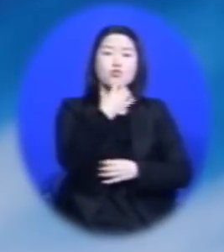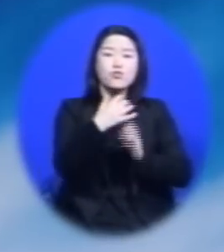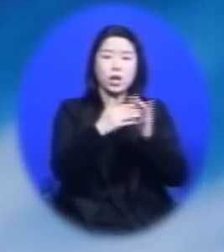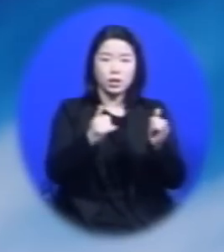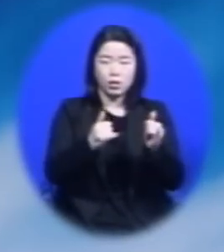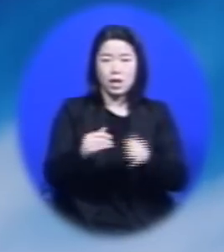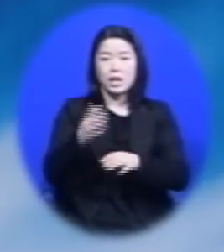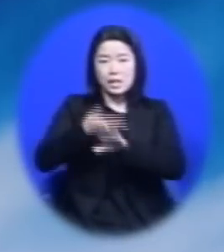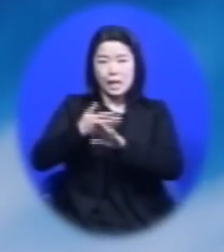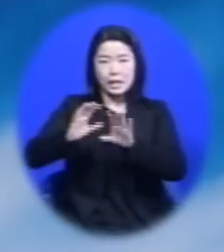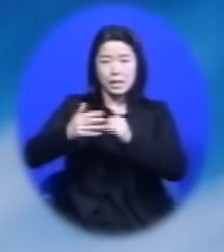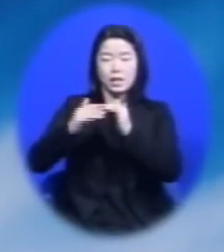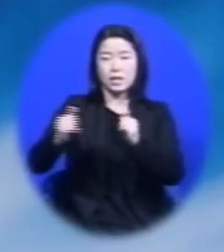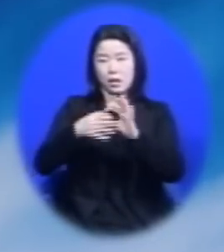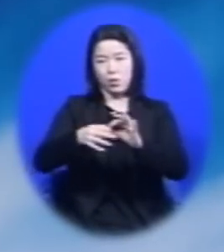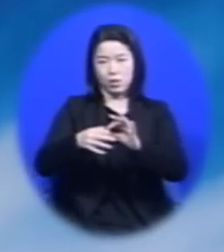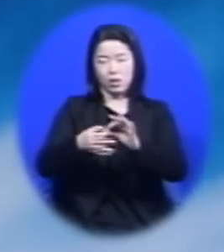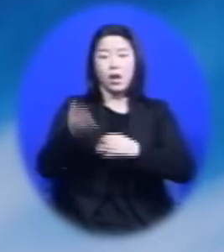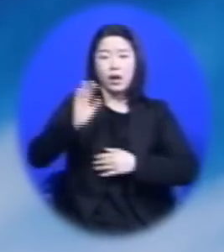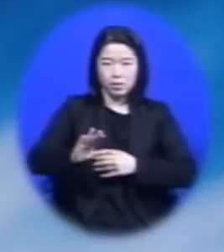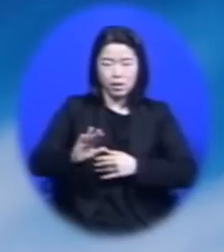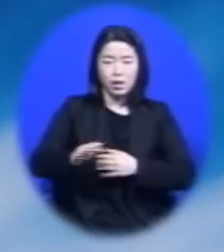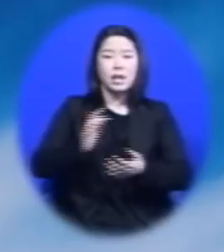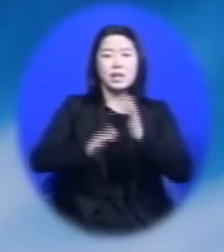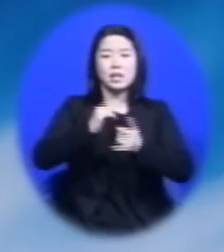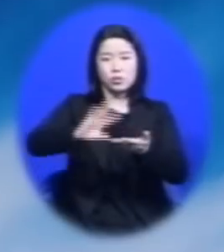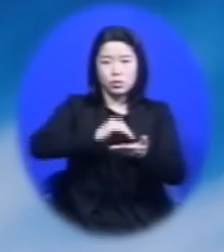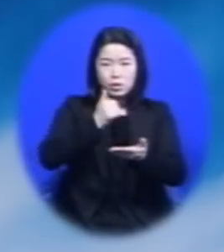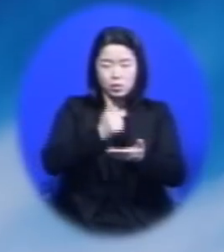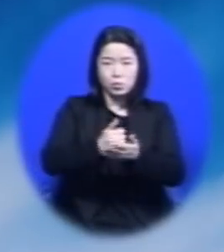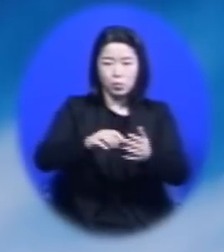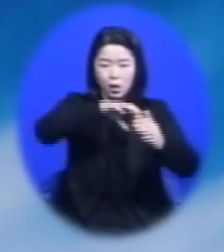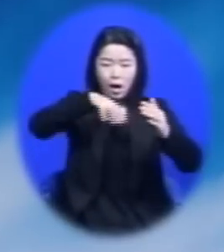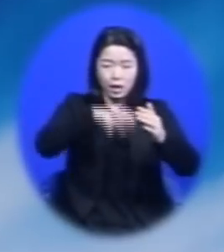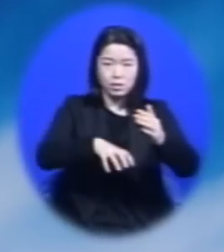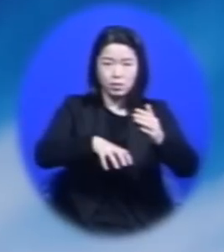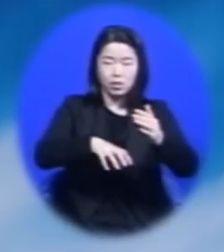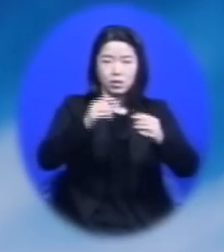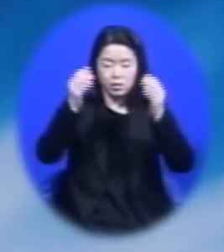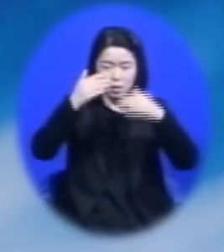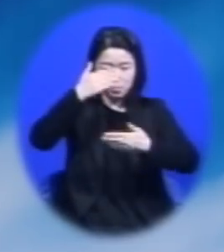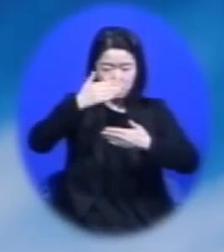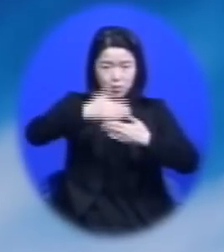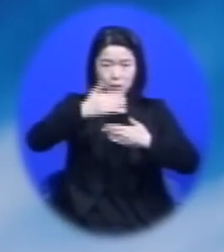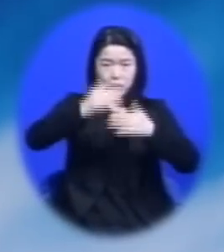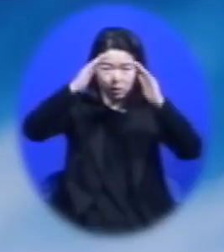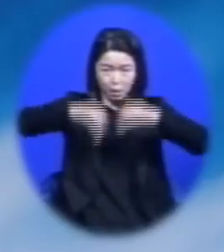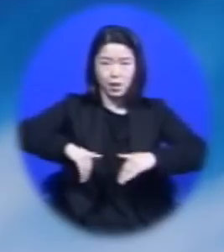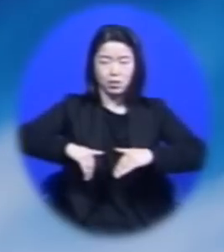관계예요 그런데 예수 그리스도 안에서 유대인과 이방인의 장벽이 허물어집니다 빌레몬서의